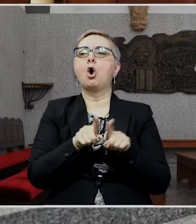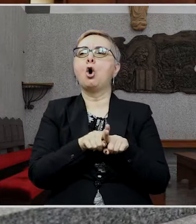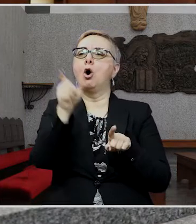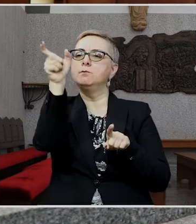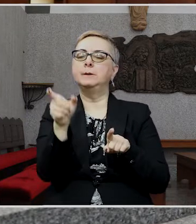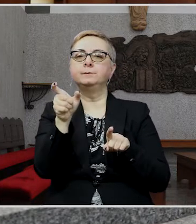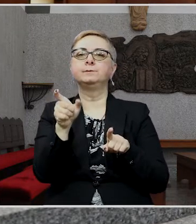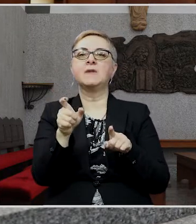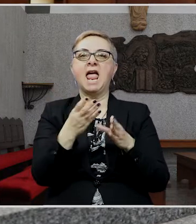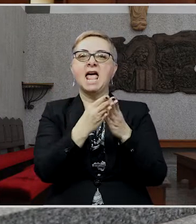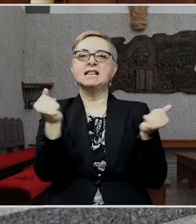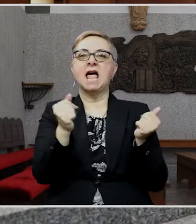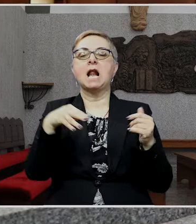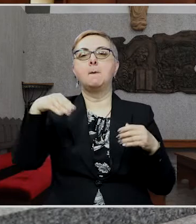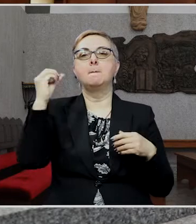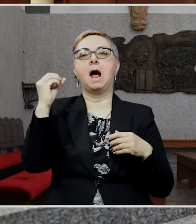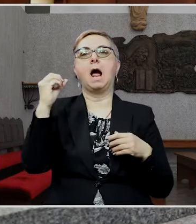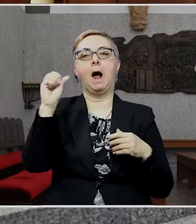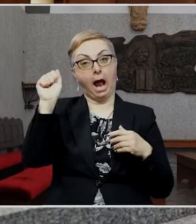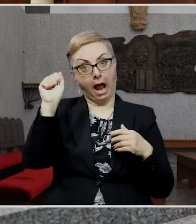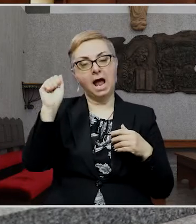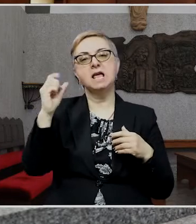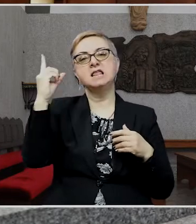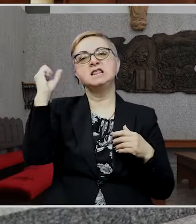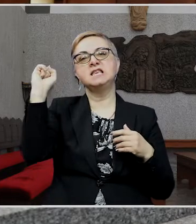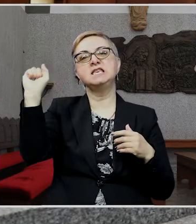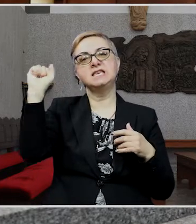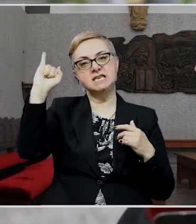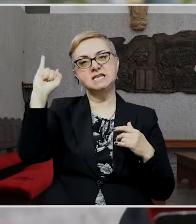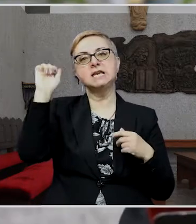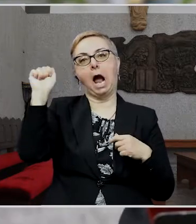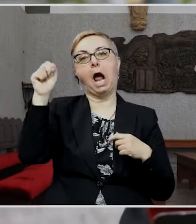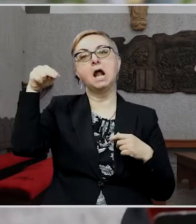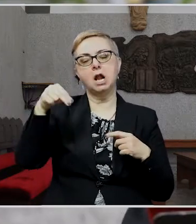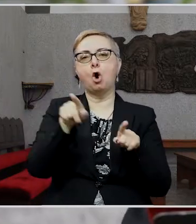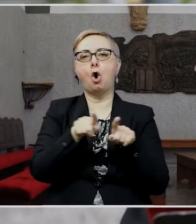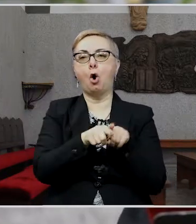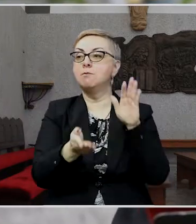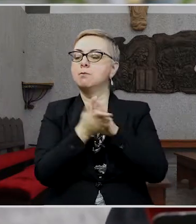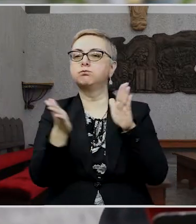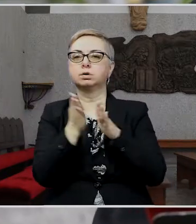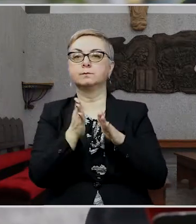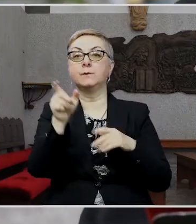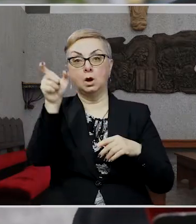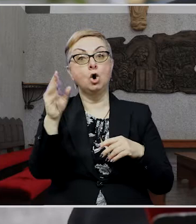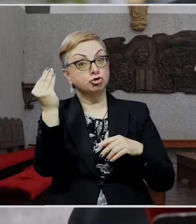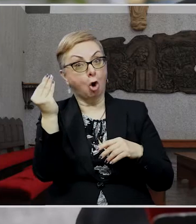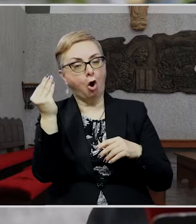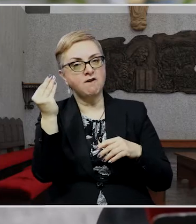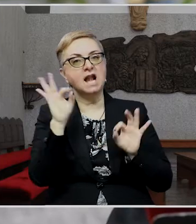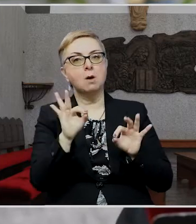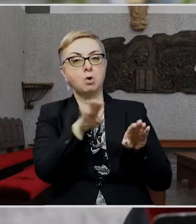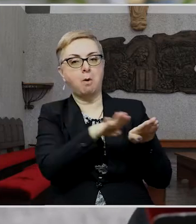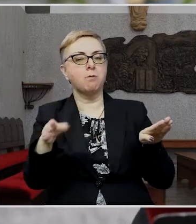raffigura nella terra di madian come un fuggiasco da giovane aveva provato pietà